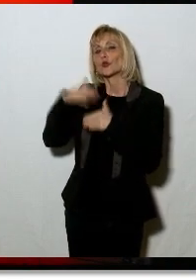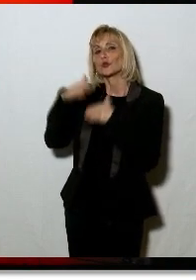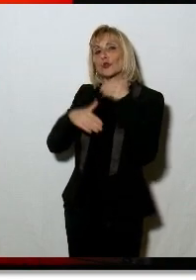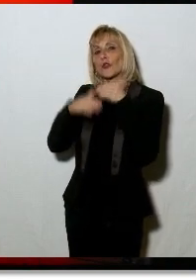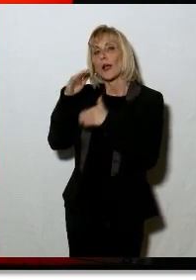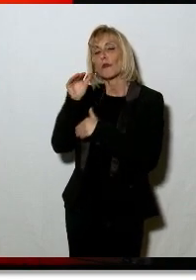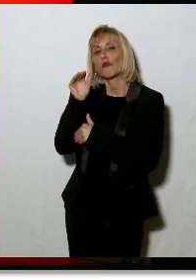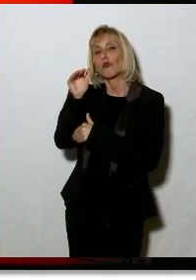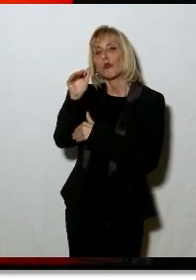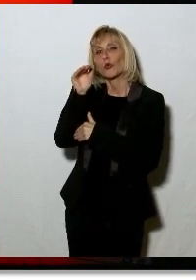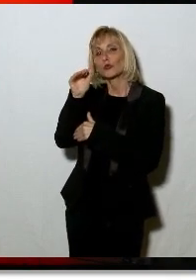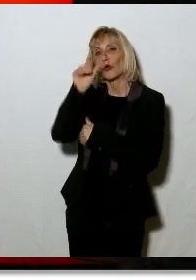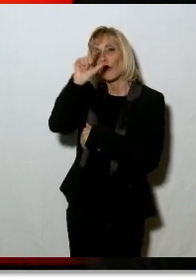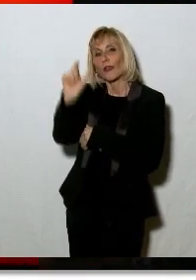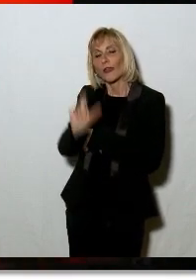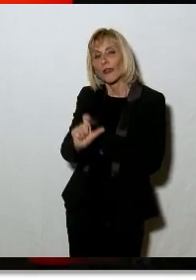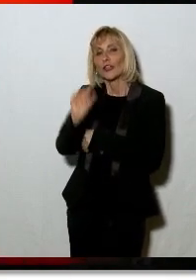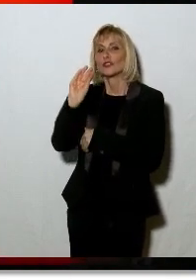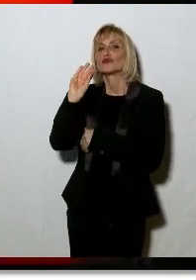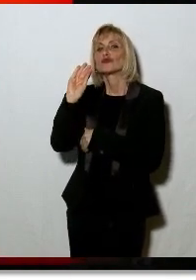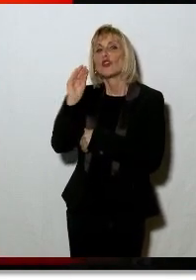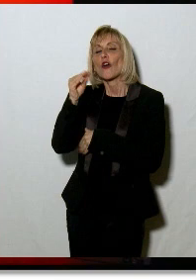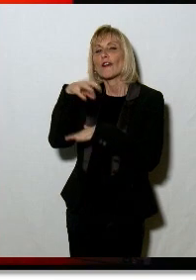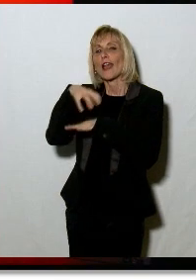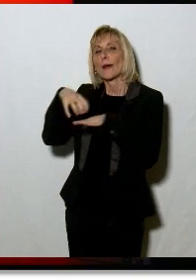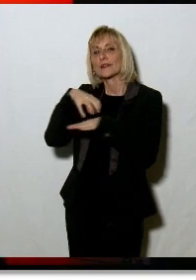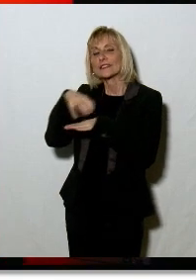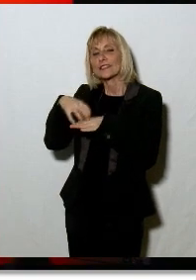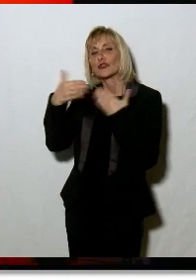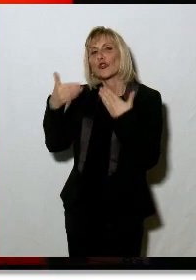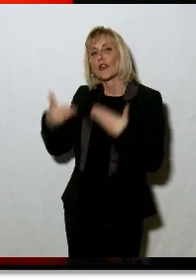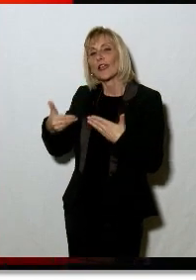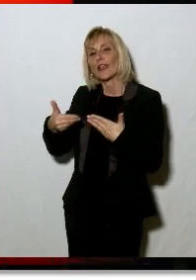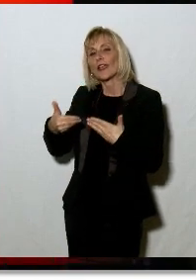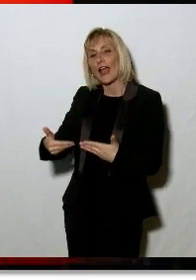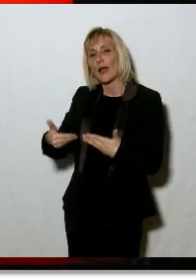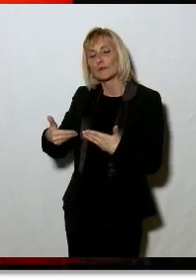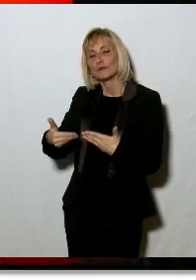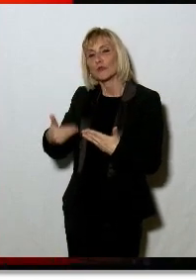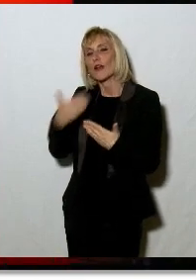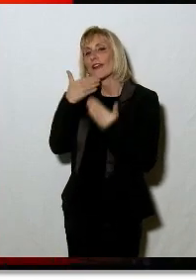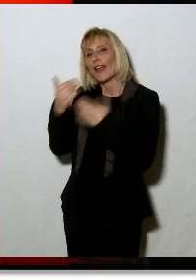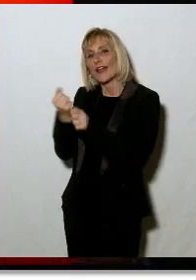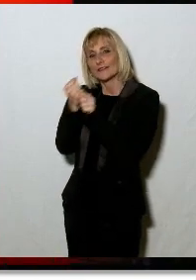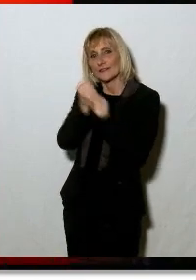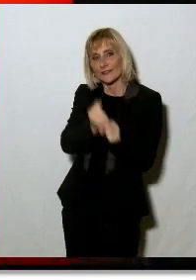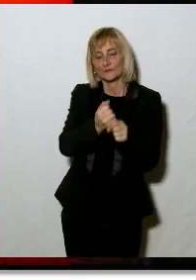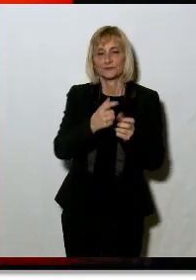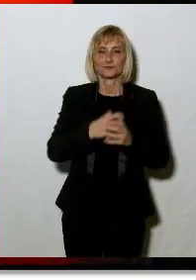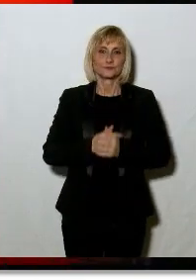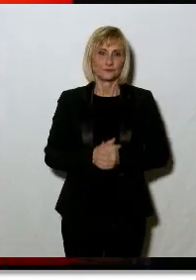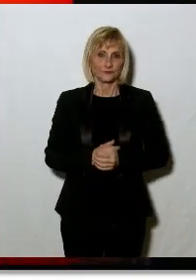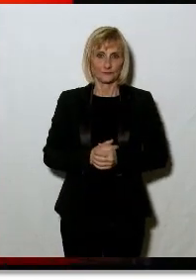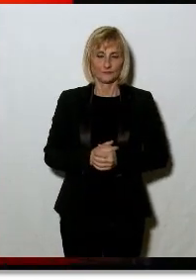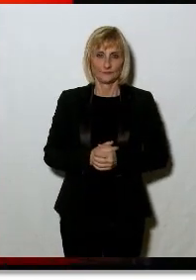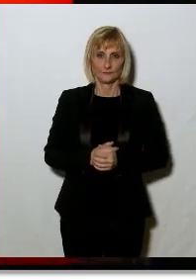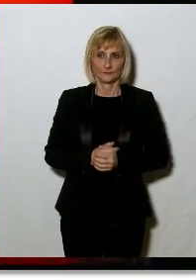il futuro del paese giovani amministratori in campo Grazie Sindaco a lei la parola